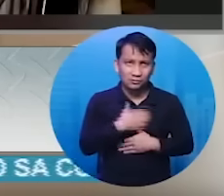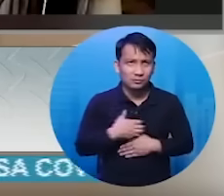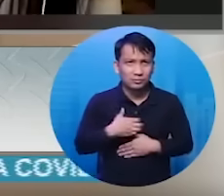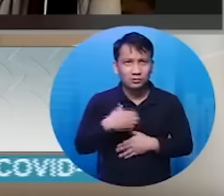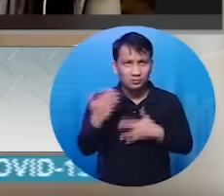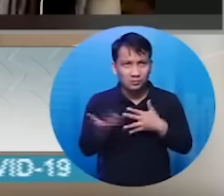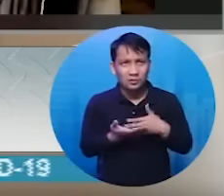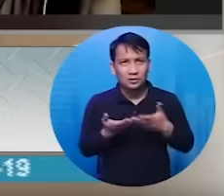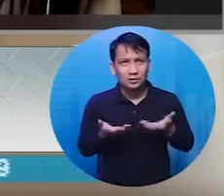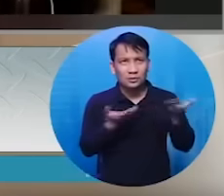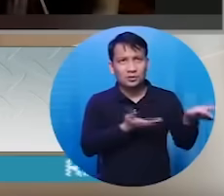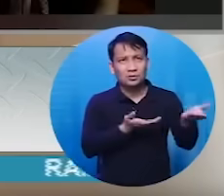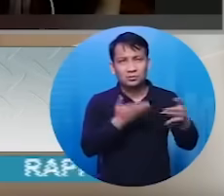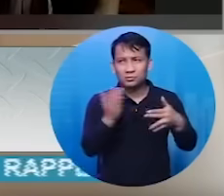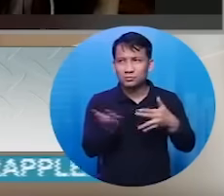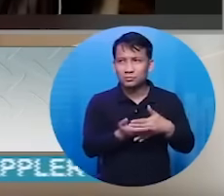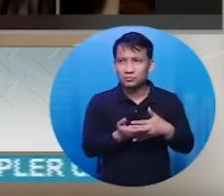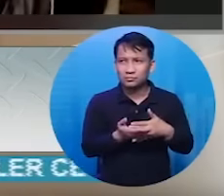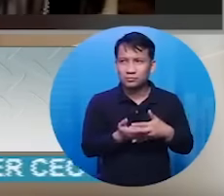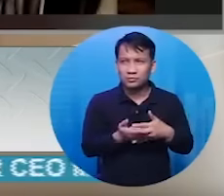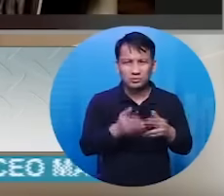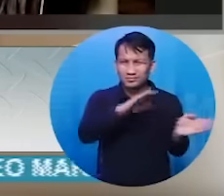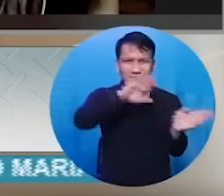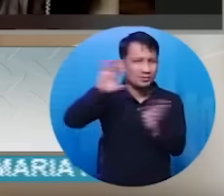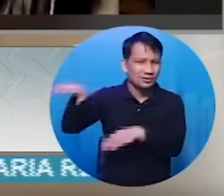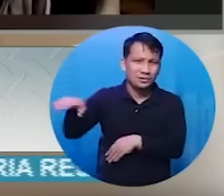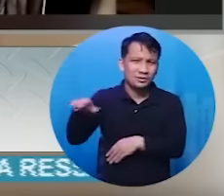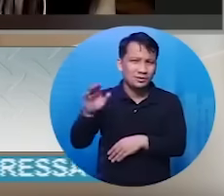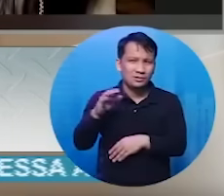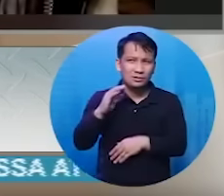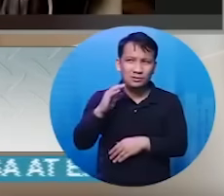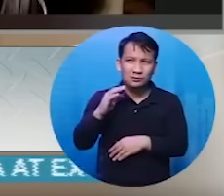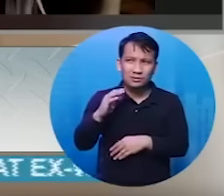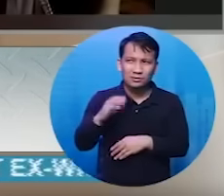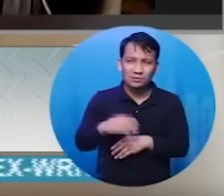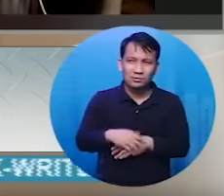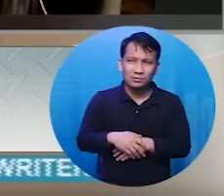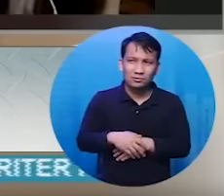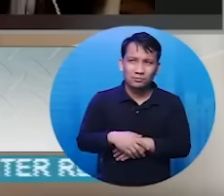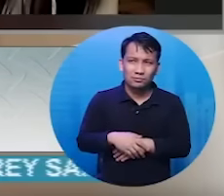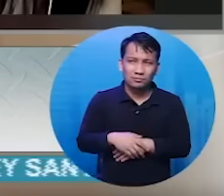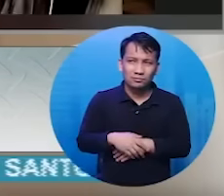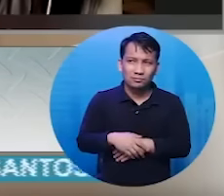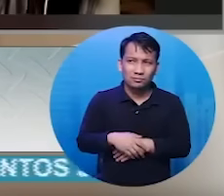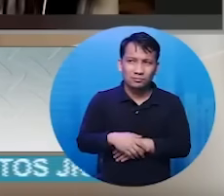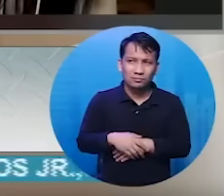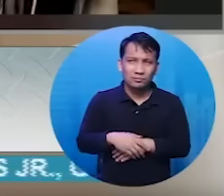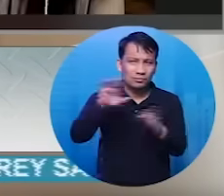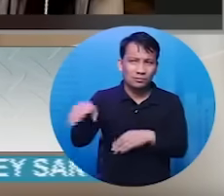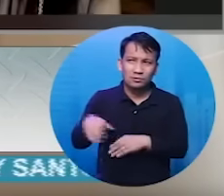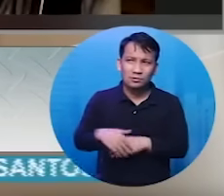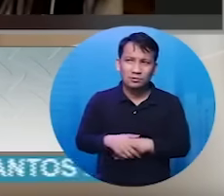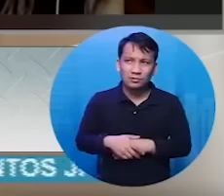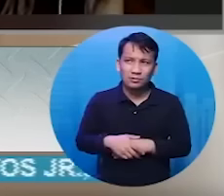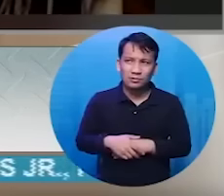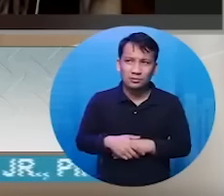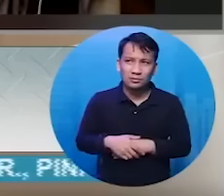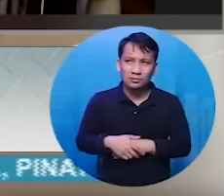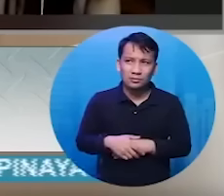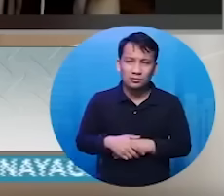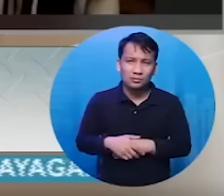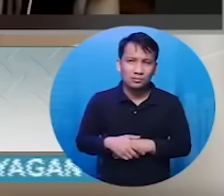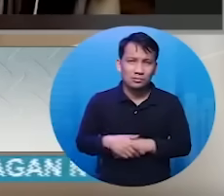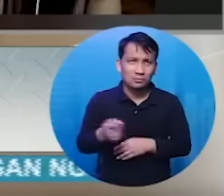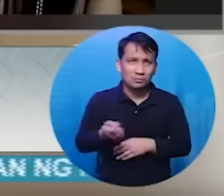po. Kasuhan niyo po. Huwag niyo na po i-play yung video kasi okay. Sige, huwag niyo na i-play yung video. Para makita lang po